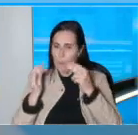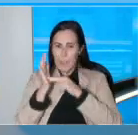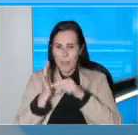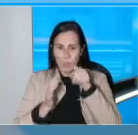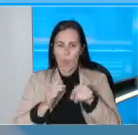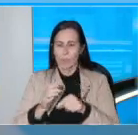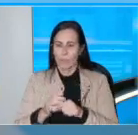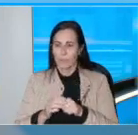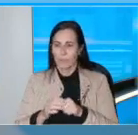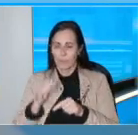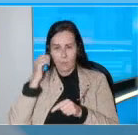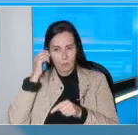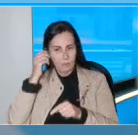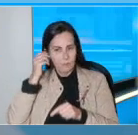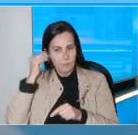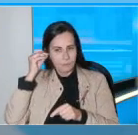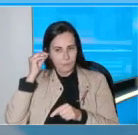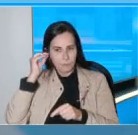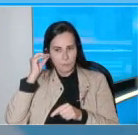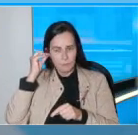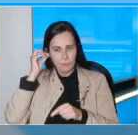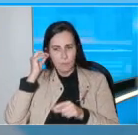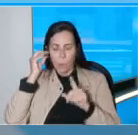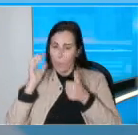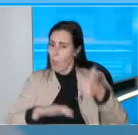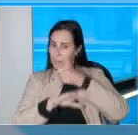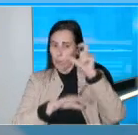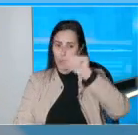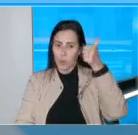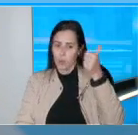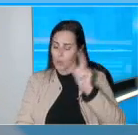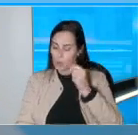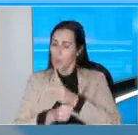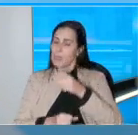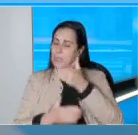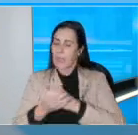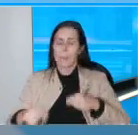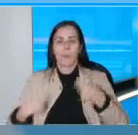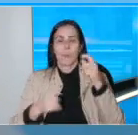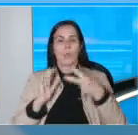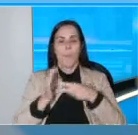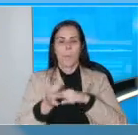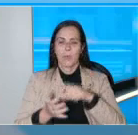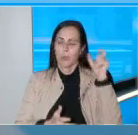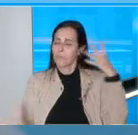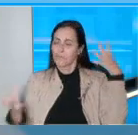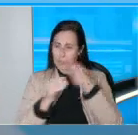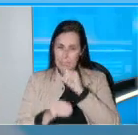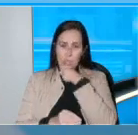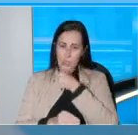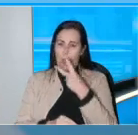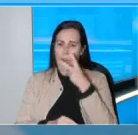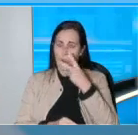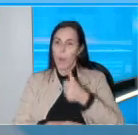תמונות שלו. אגב, צריך להגיד שהוא לא המנהיג הטורקי הראשון שעשה את זה. זה חלק מהתרבות הפוליטית הטורקית ההיסטורית,